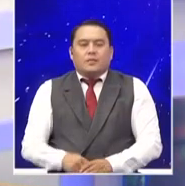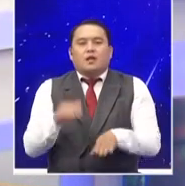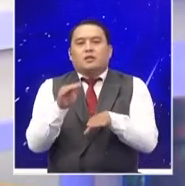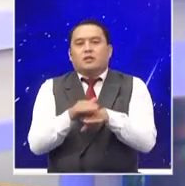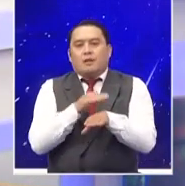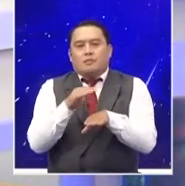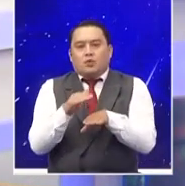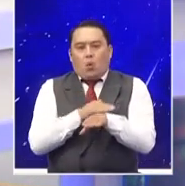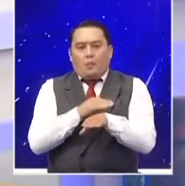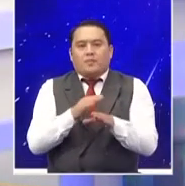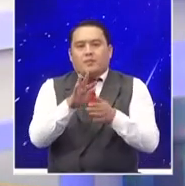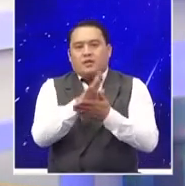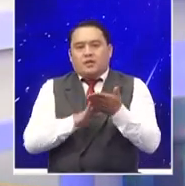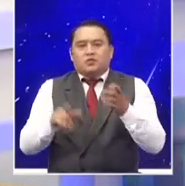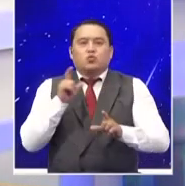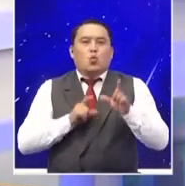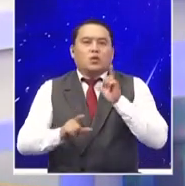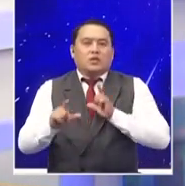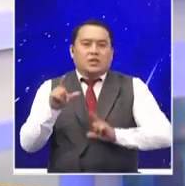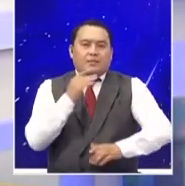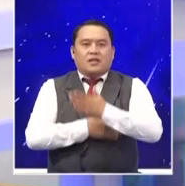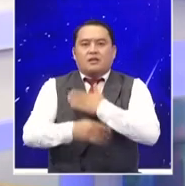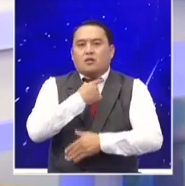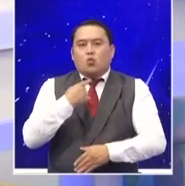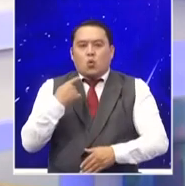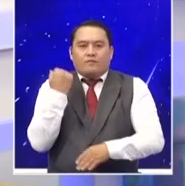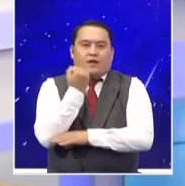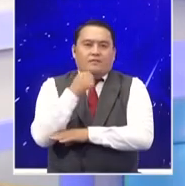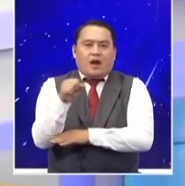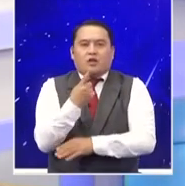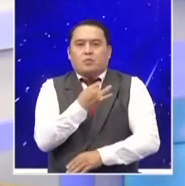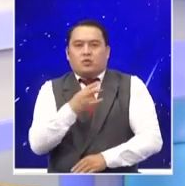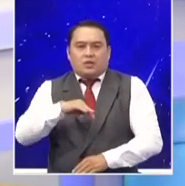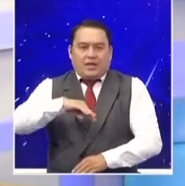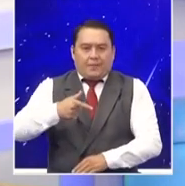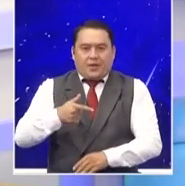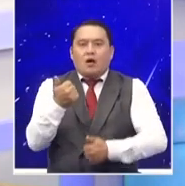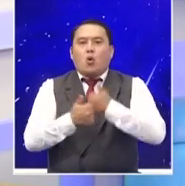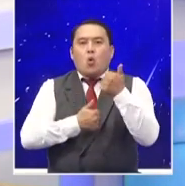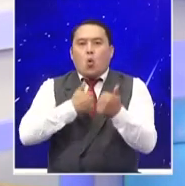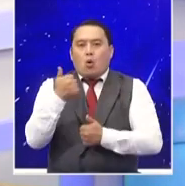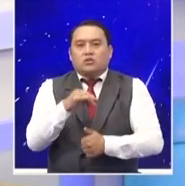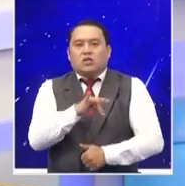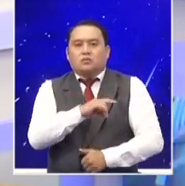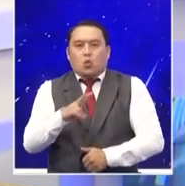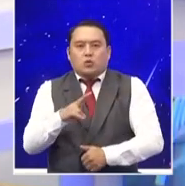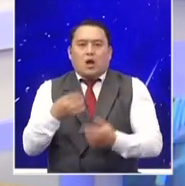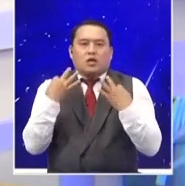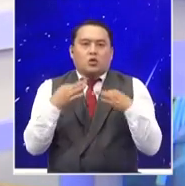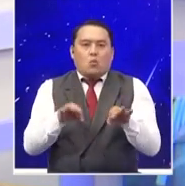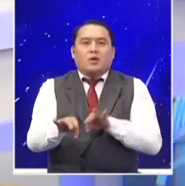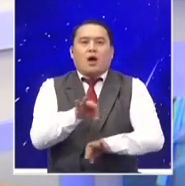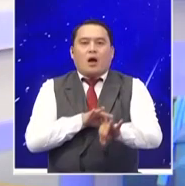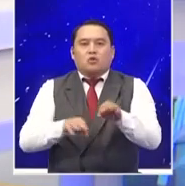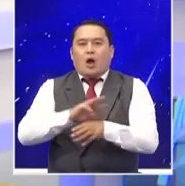«Добро без границ». Студенты с особыми потребностями из Талдыкургана выиграли грант в 1 000 000 тенге. Комиссия конкурса «Just Project» одобрила их